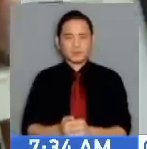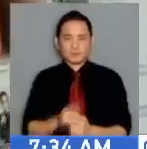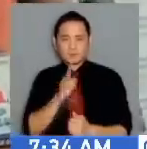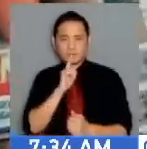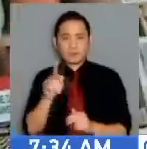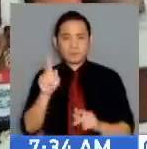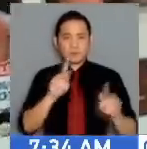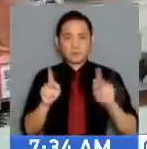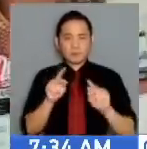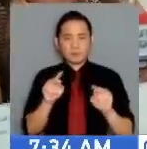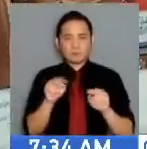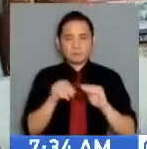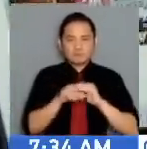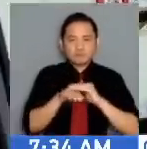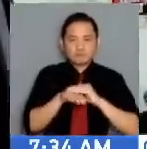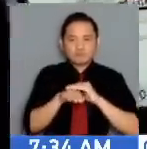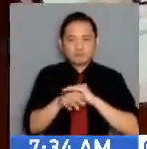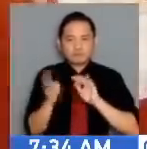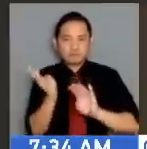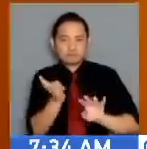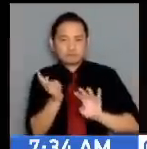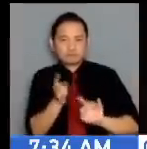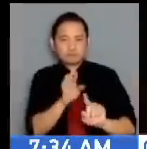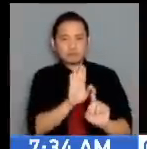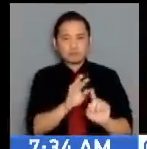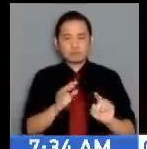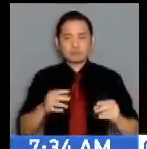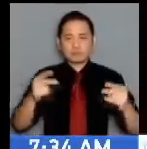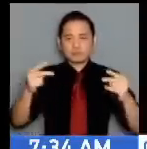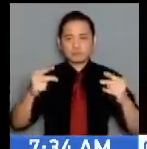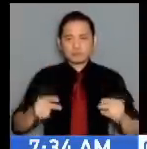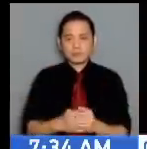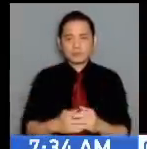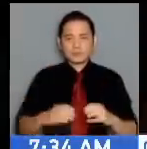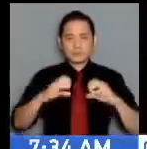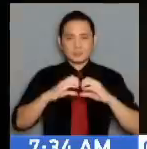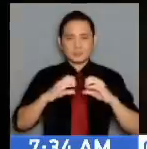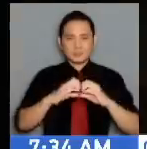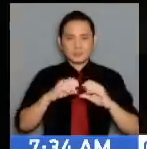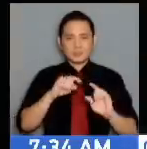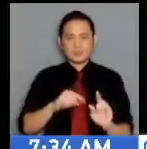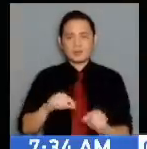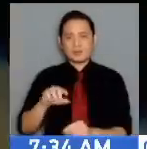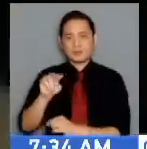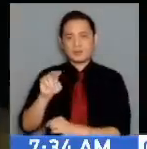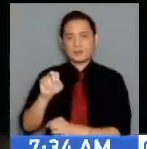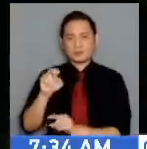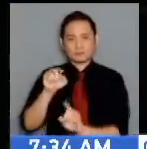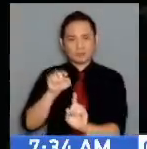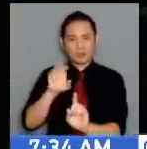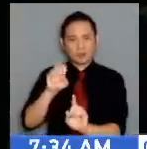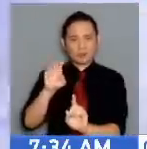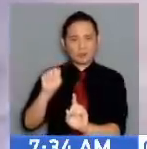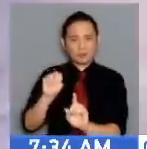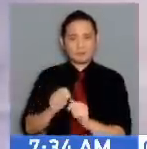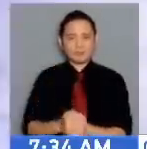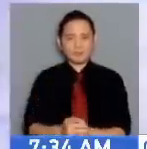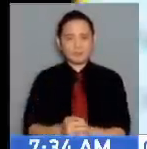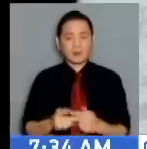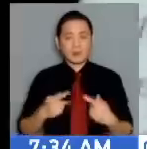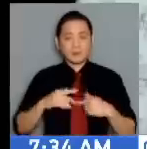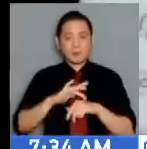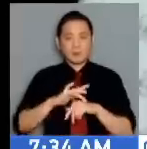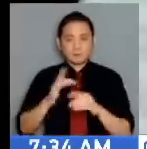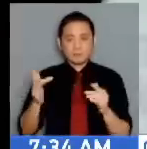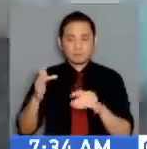ng Kapuso Network na gmanetwork.com. Dahil sa malakas na online presence, asahan pa ang